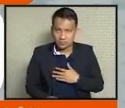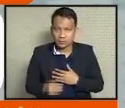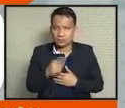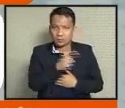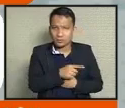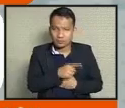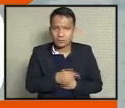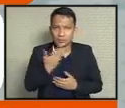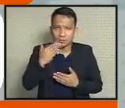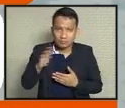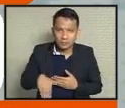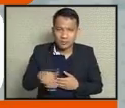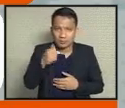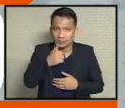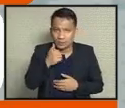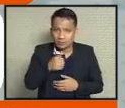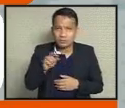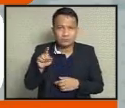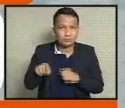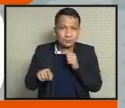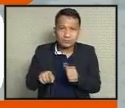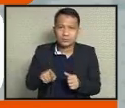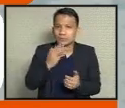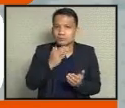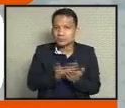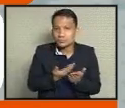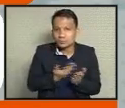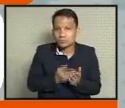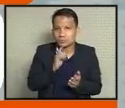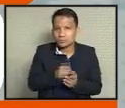isang masamang babae, na hindi naman po totoo